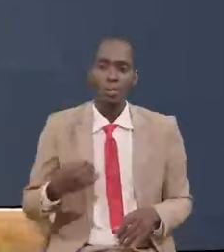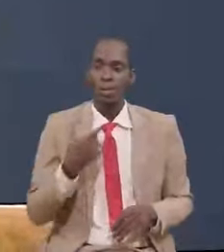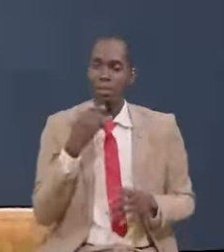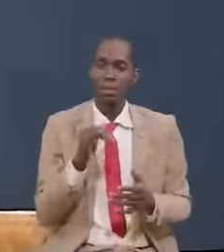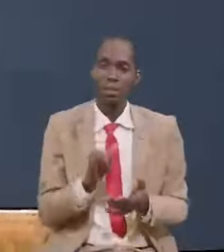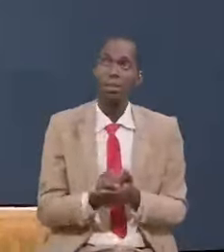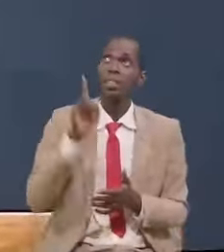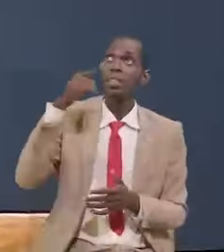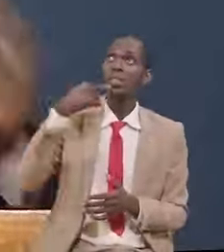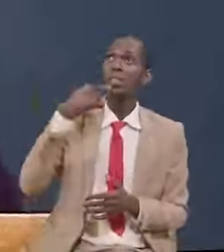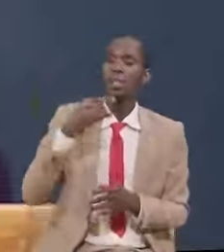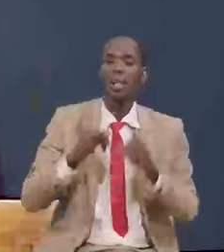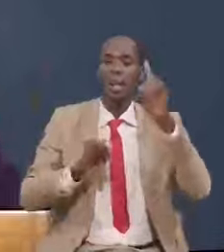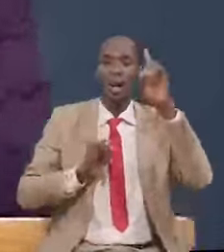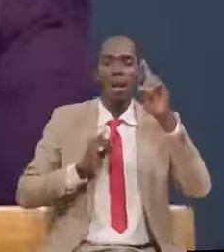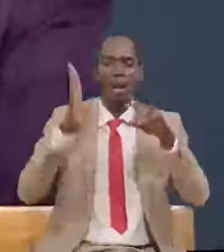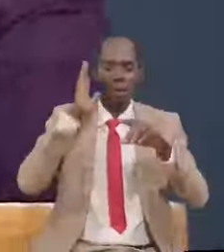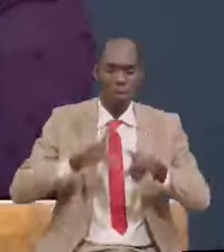il dit, j'habiterai au milieu d'eux.